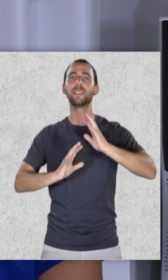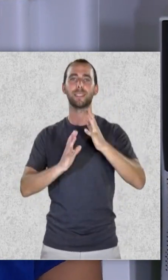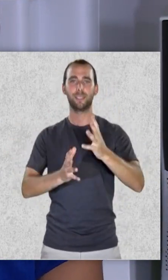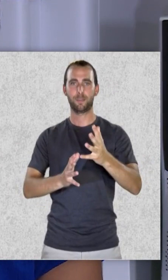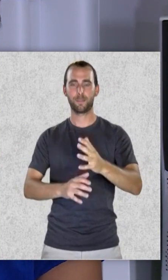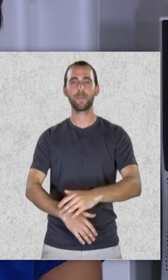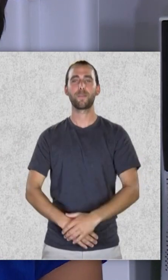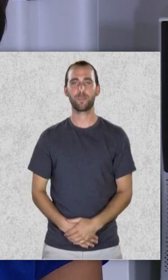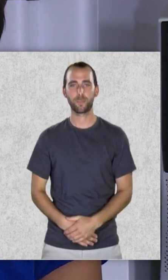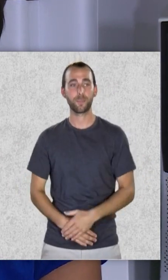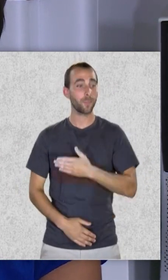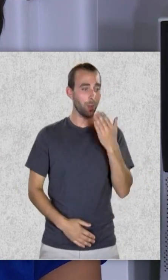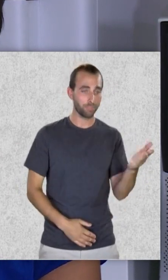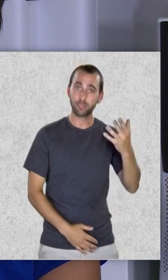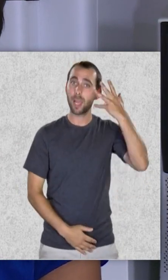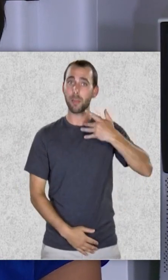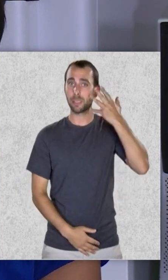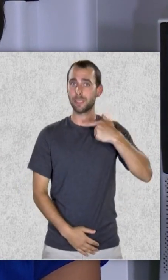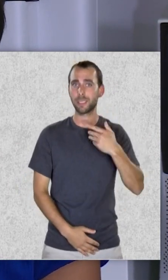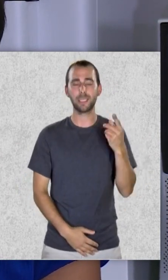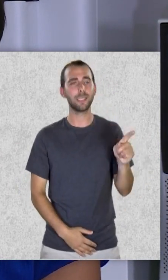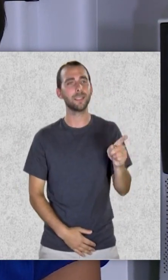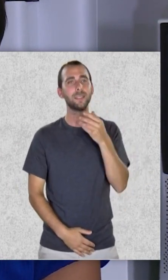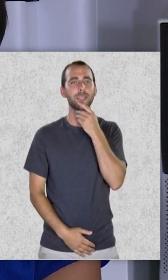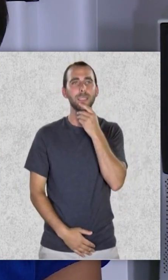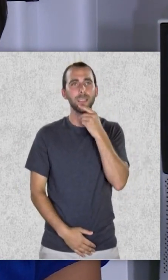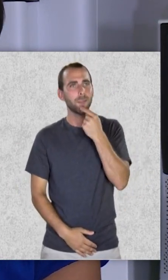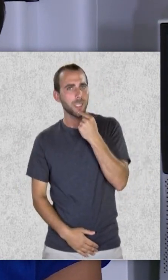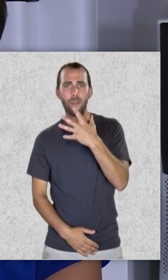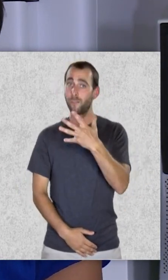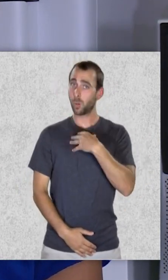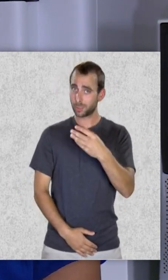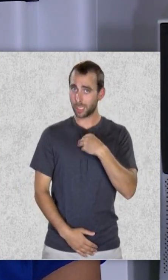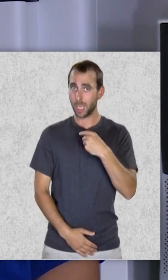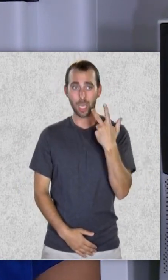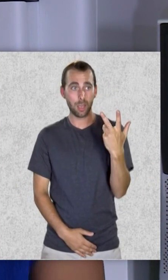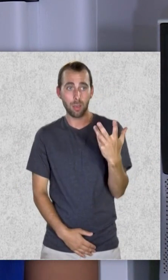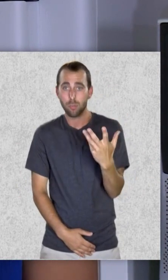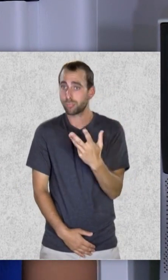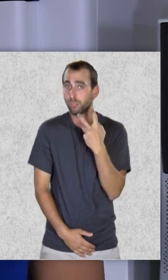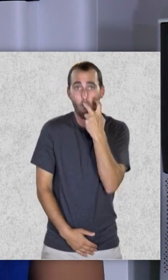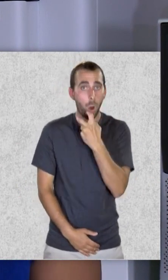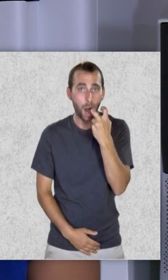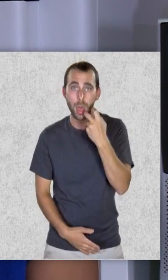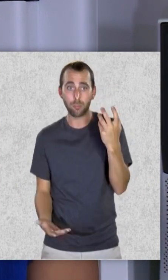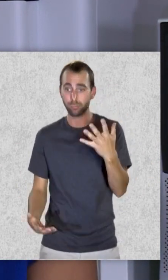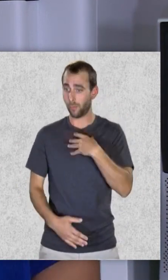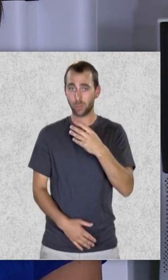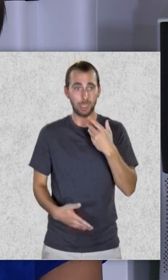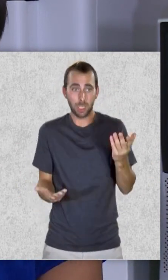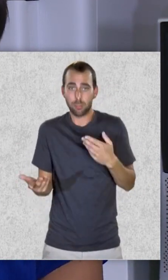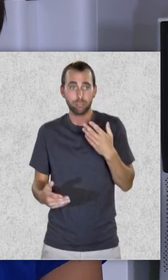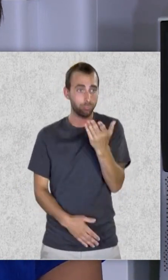La LPC, c'est du français oral, enfin du français que nous parlons